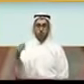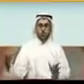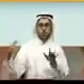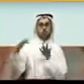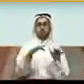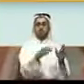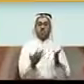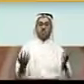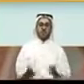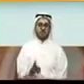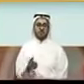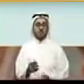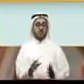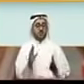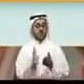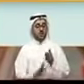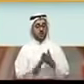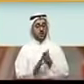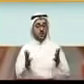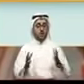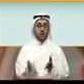أعداد المهاجرين إلى كل أنحاء أوروبا.